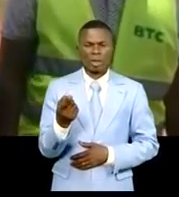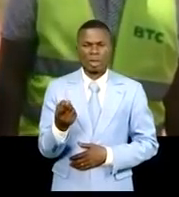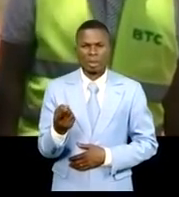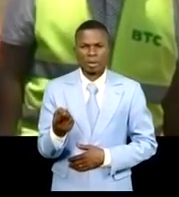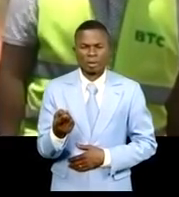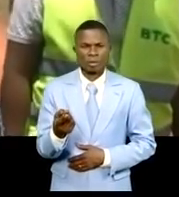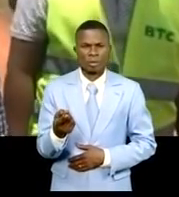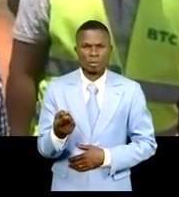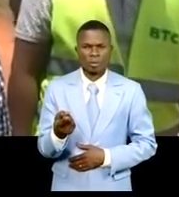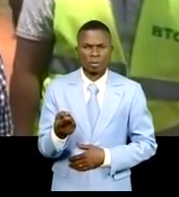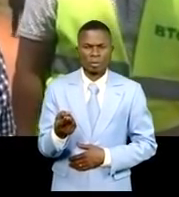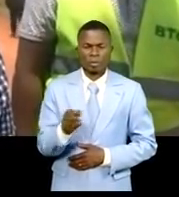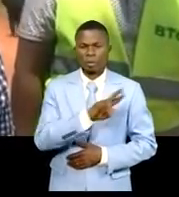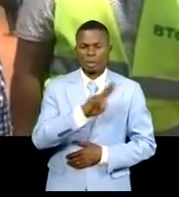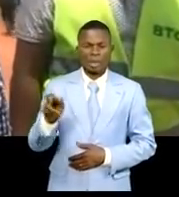pour